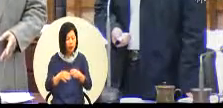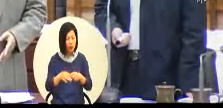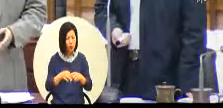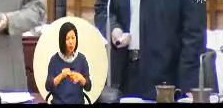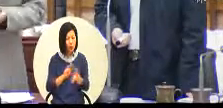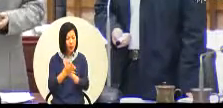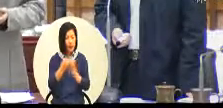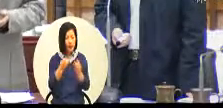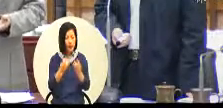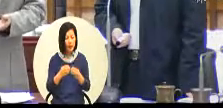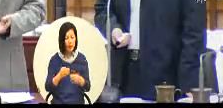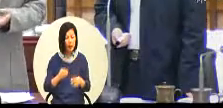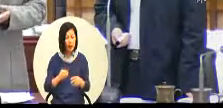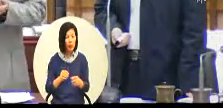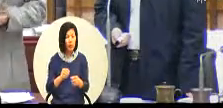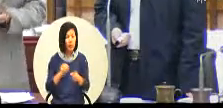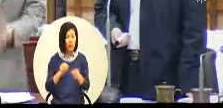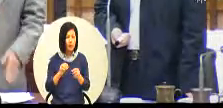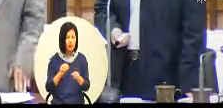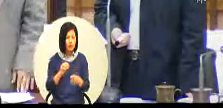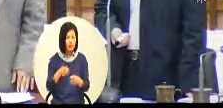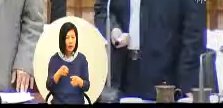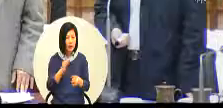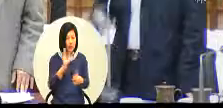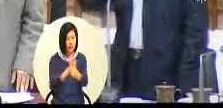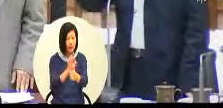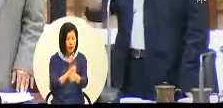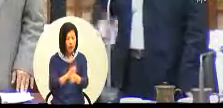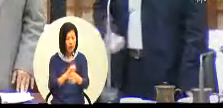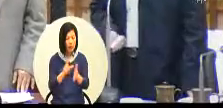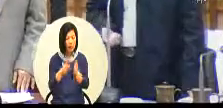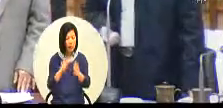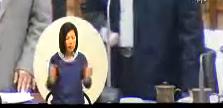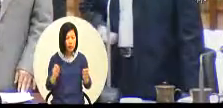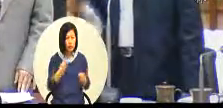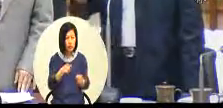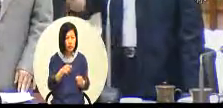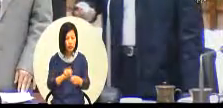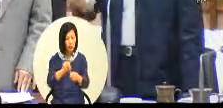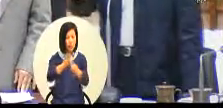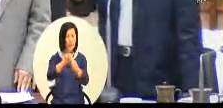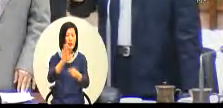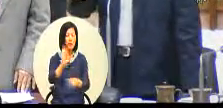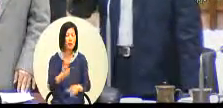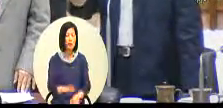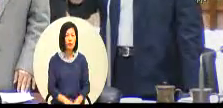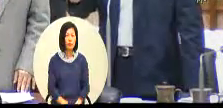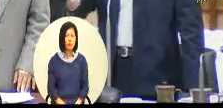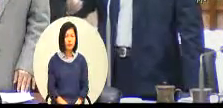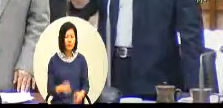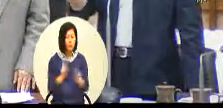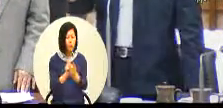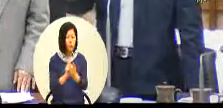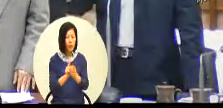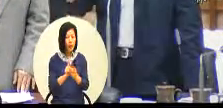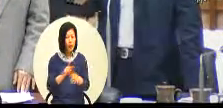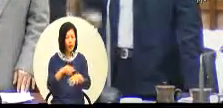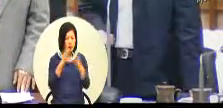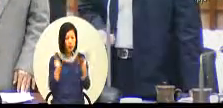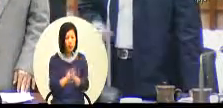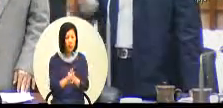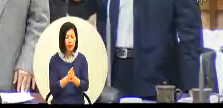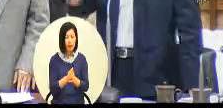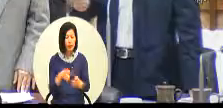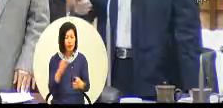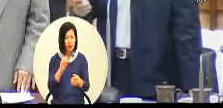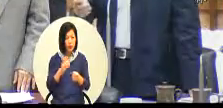了长照才增加这18%，他的目的是这样。 好，局长，我在这边哦，对于整个财政的税